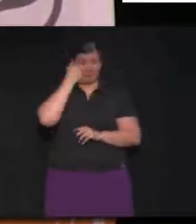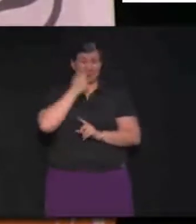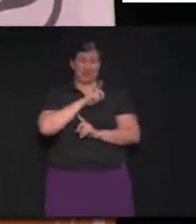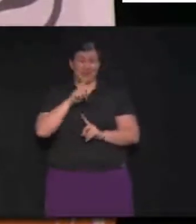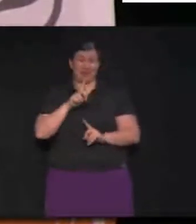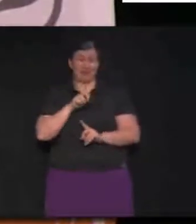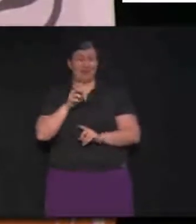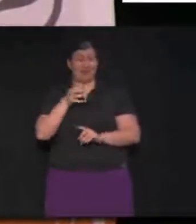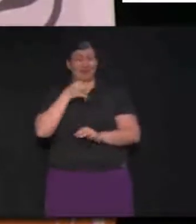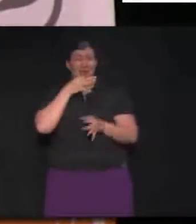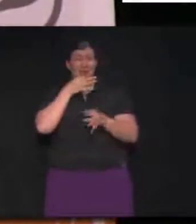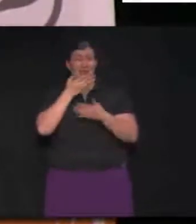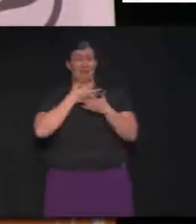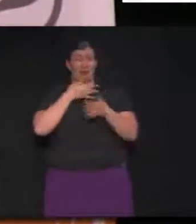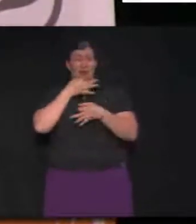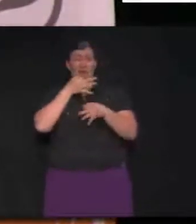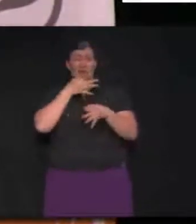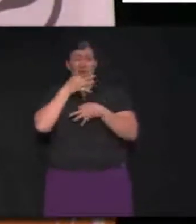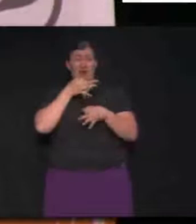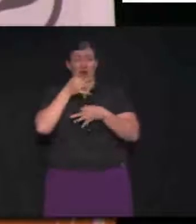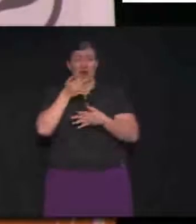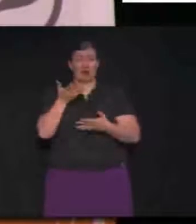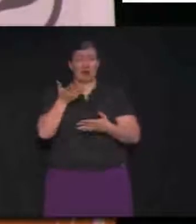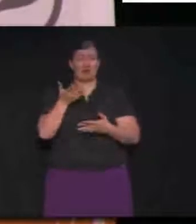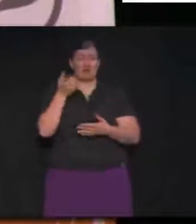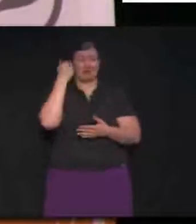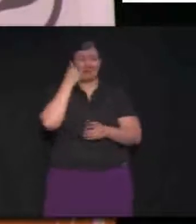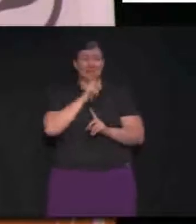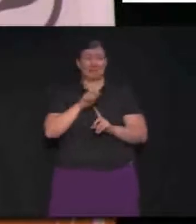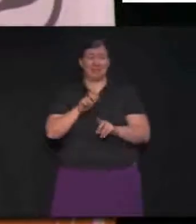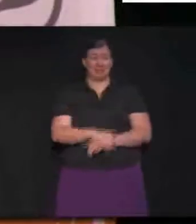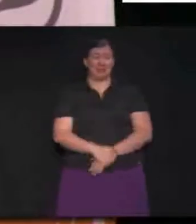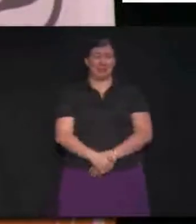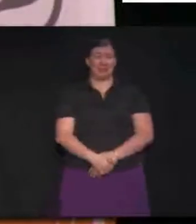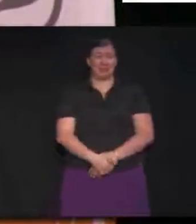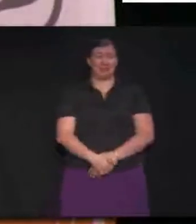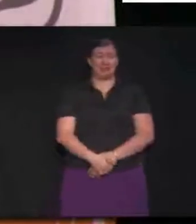wollte dir jetzt alle nur rumlaufen oder läuft jetzt auch jemand zum Mikro